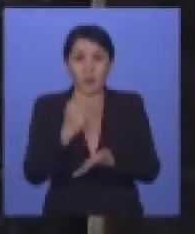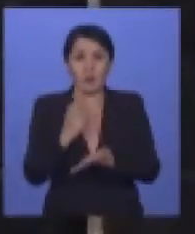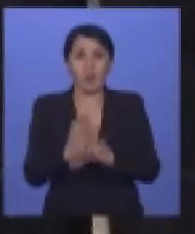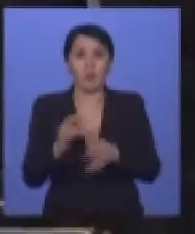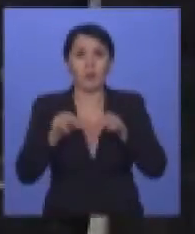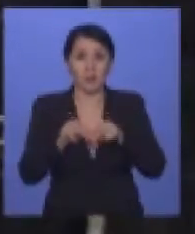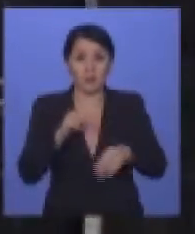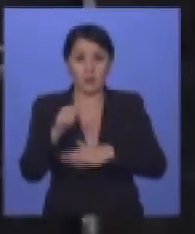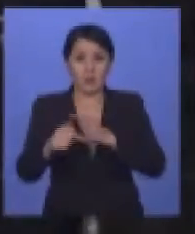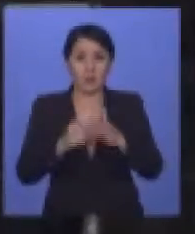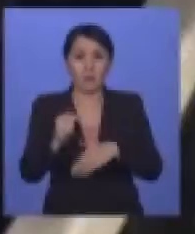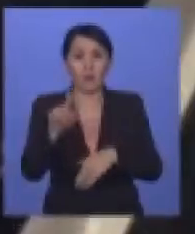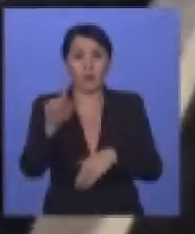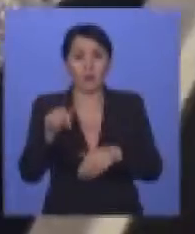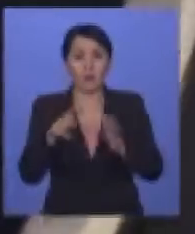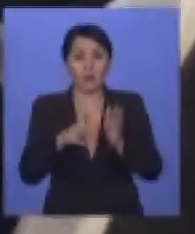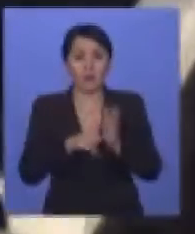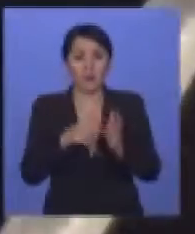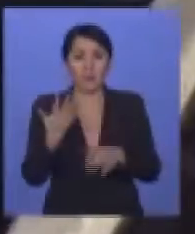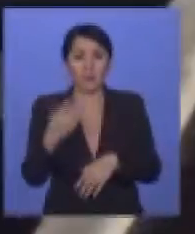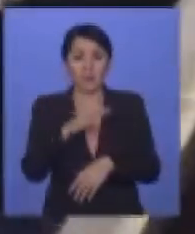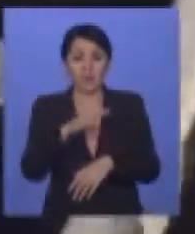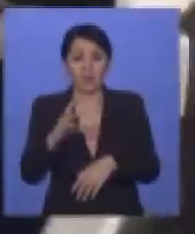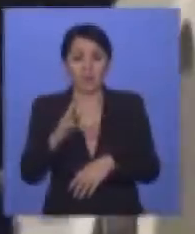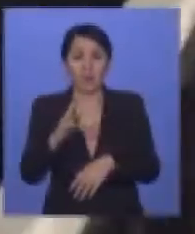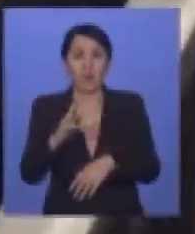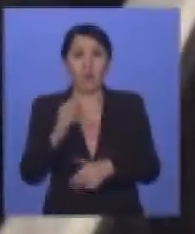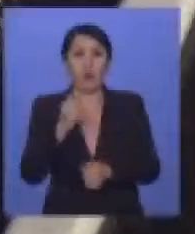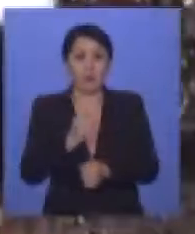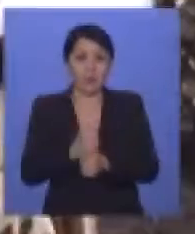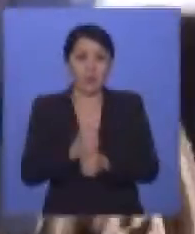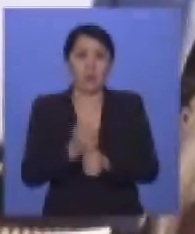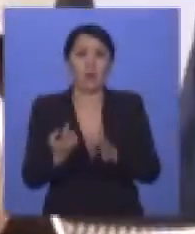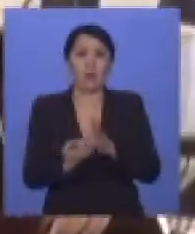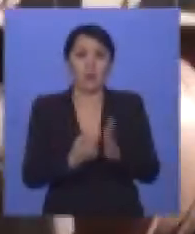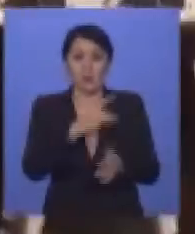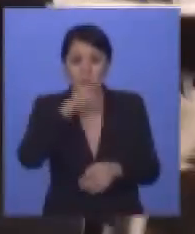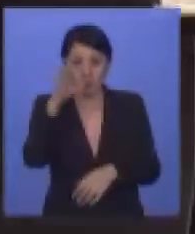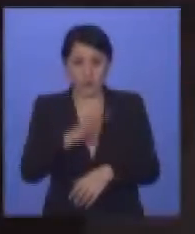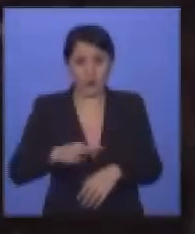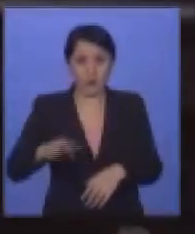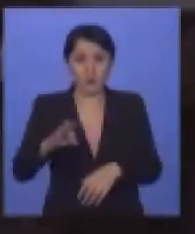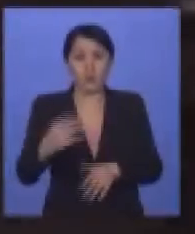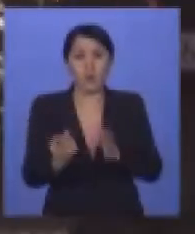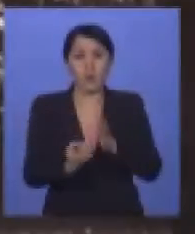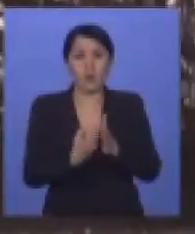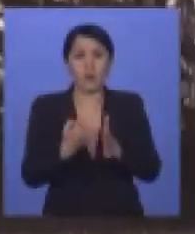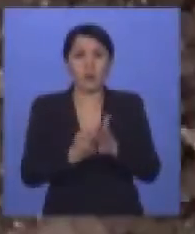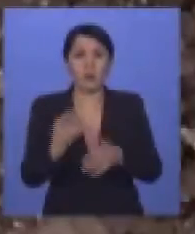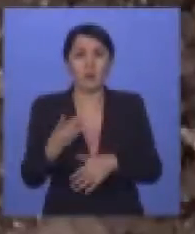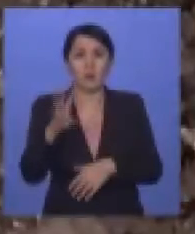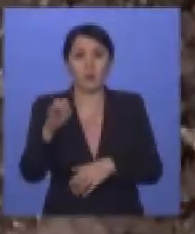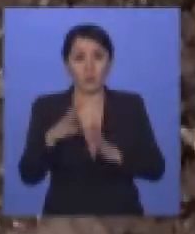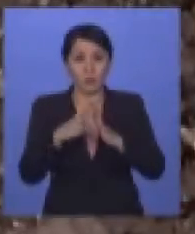оның ішінде Петропавл қаласында 1850 тонна қатты отын жатыр. Жалпы солтүстік Қазақстан облысында халық үшін көмірге